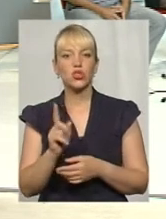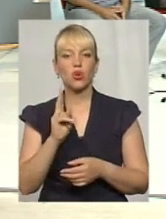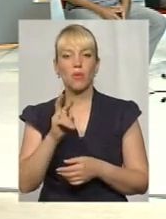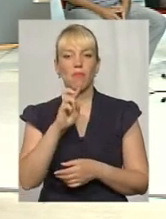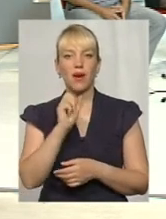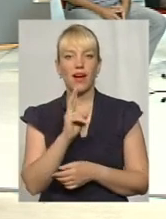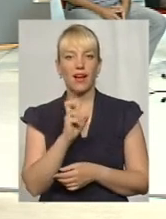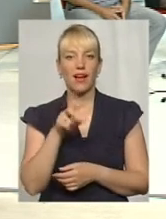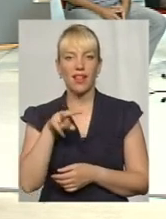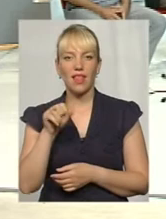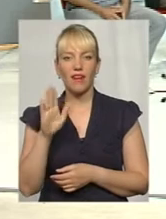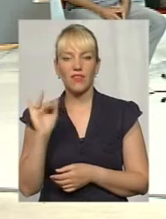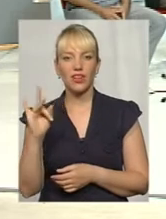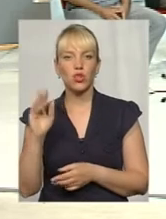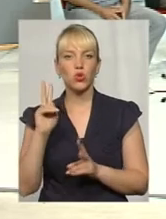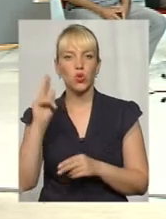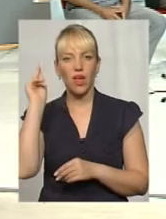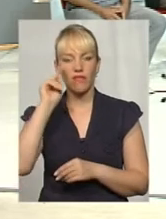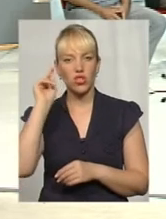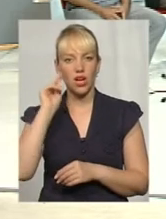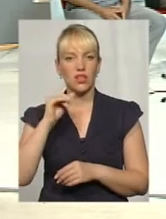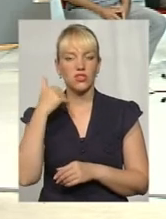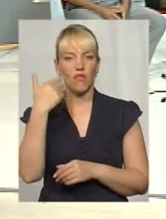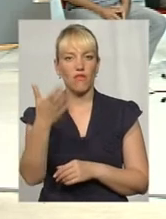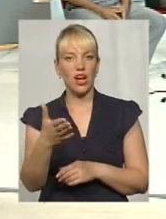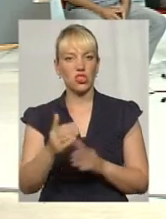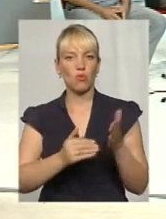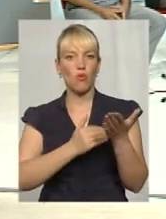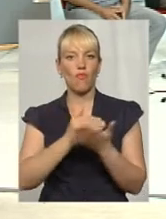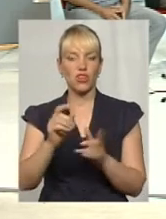які навчалися в вашому виші,